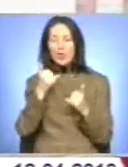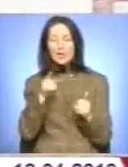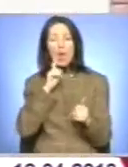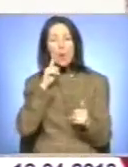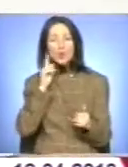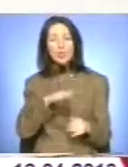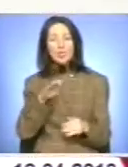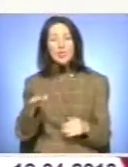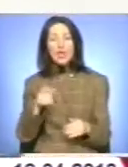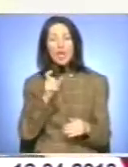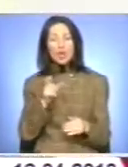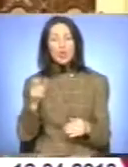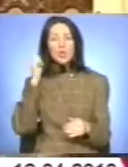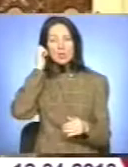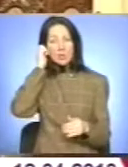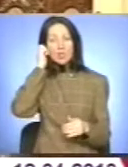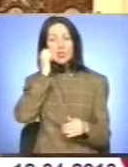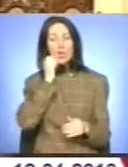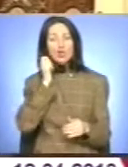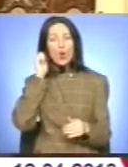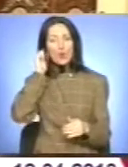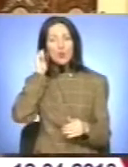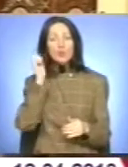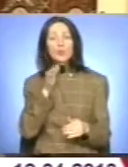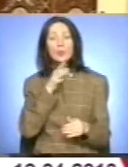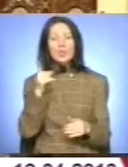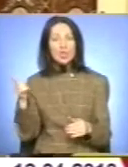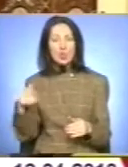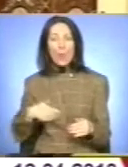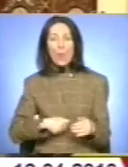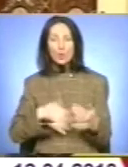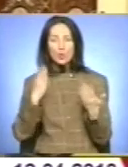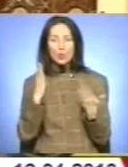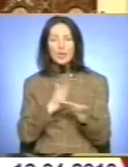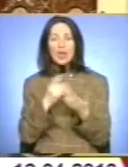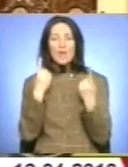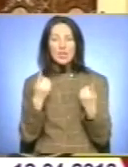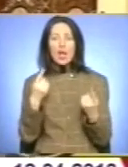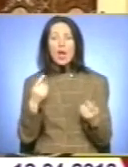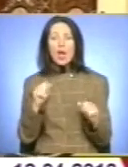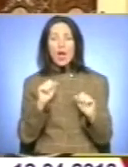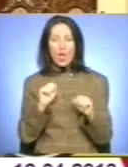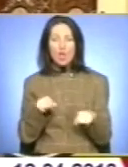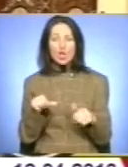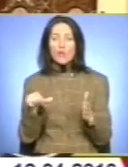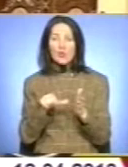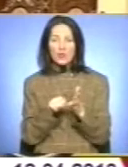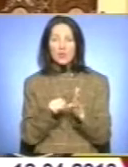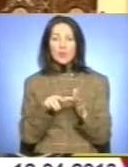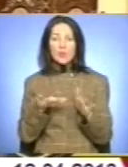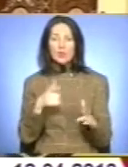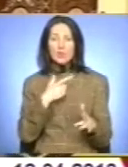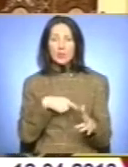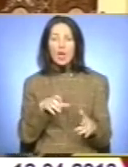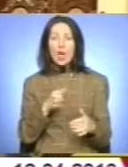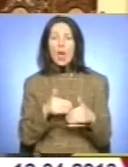і людей старшого віку. В час посту є велика, дуже добра нагода, щоб відвідати ці місії і себе, щоб більше збагати